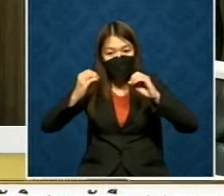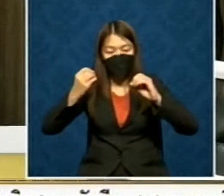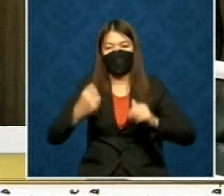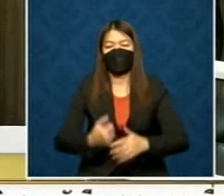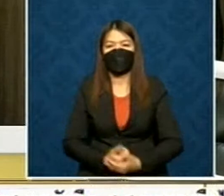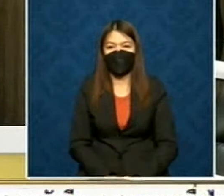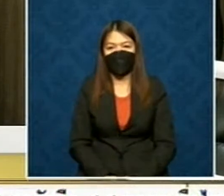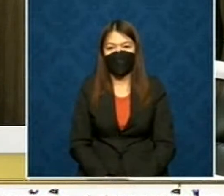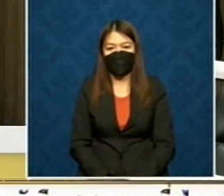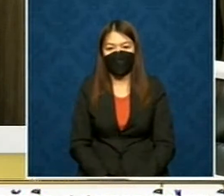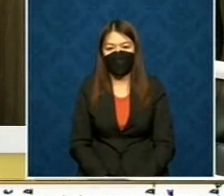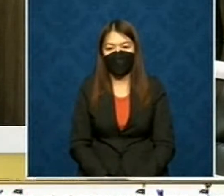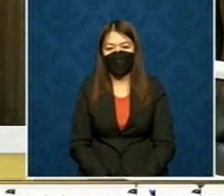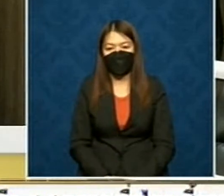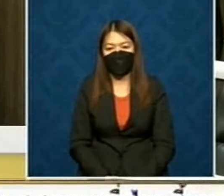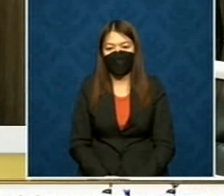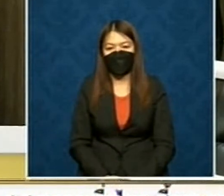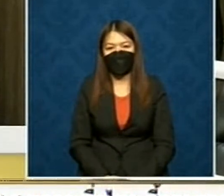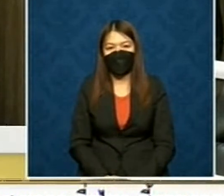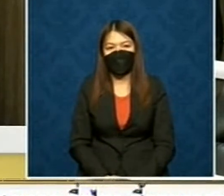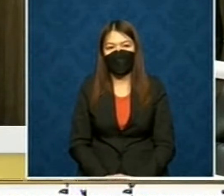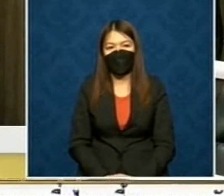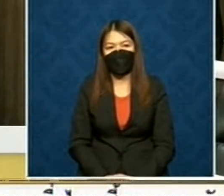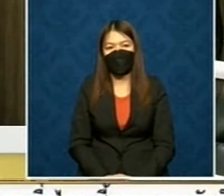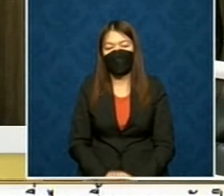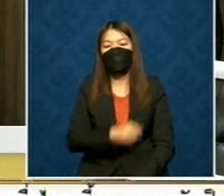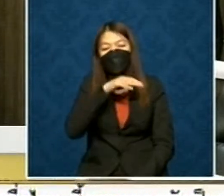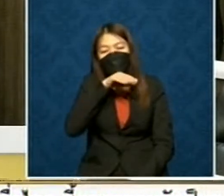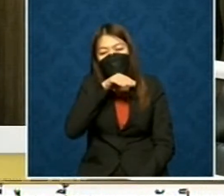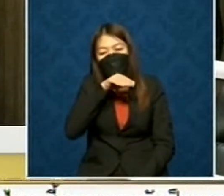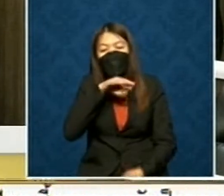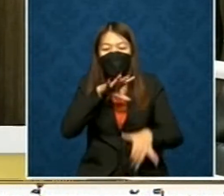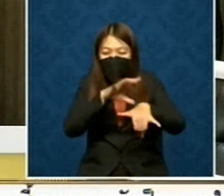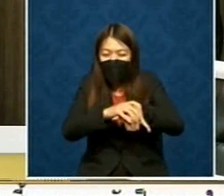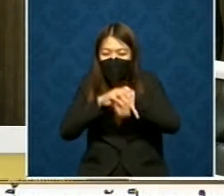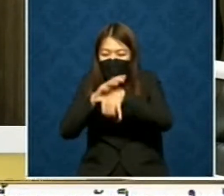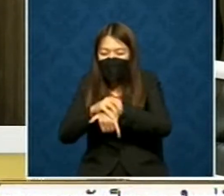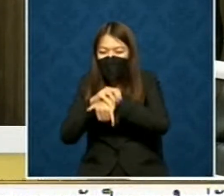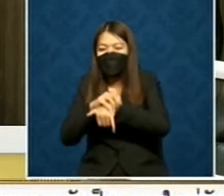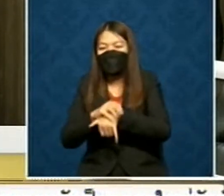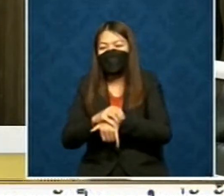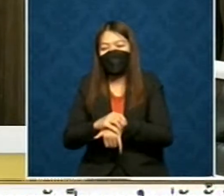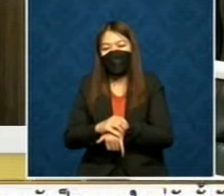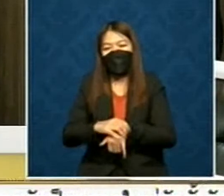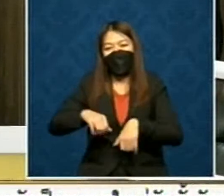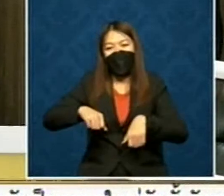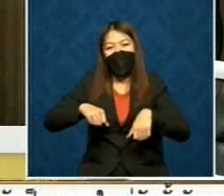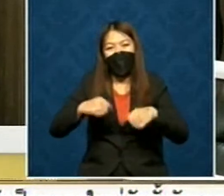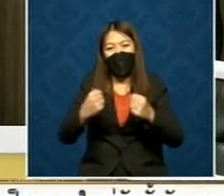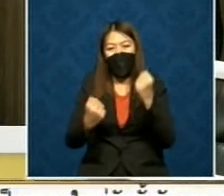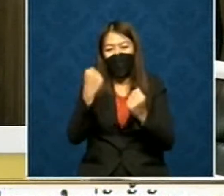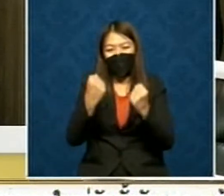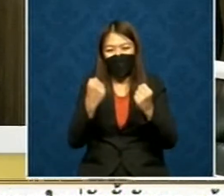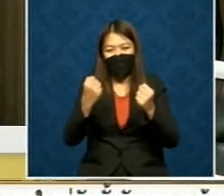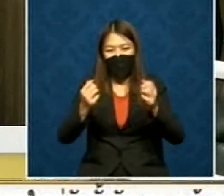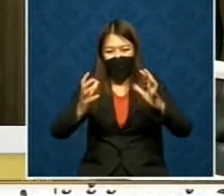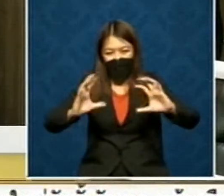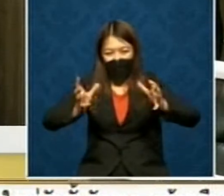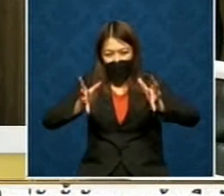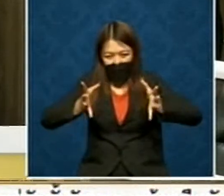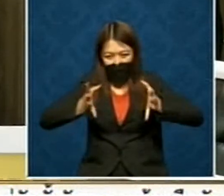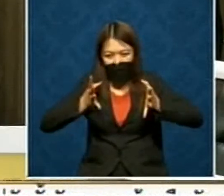ถาจะผ่านด่านสัว์จับหมูกทงวนทั้งคืนเราไมไดเอารถมอรไนไปจับนะครับ